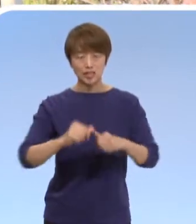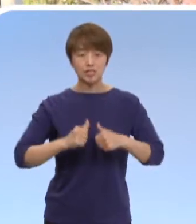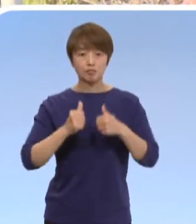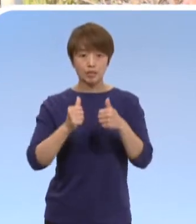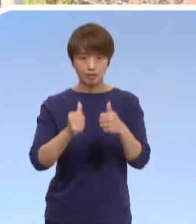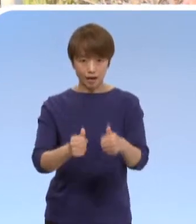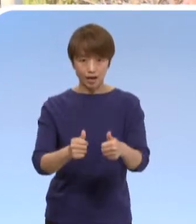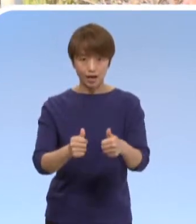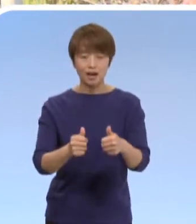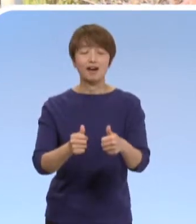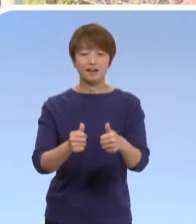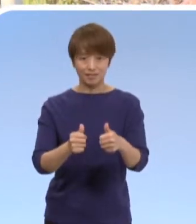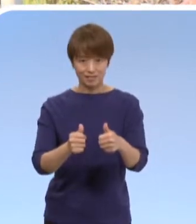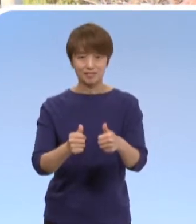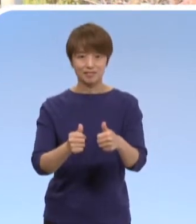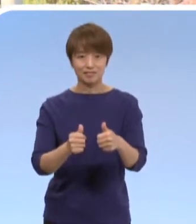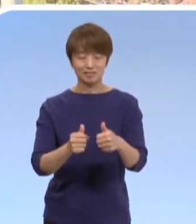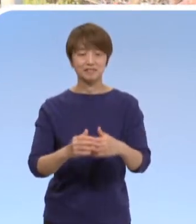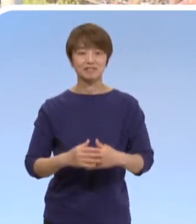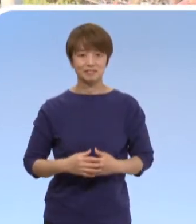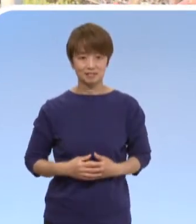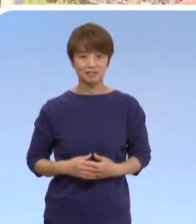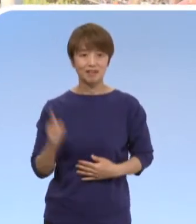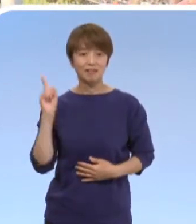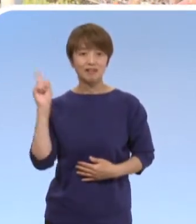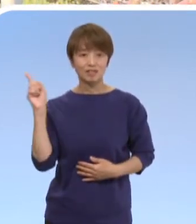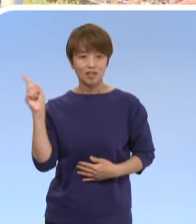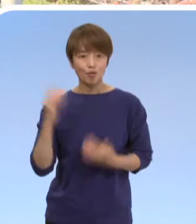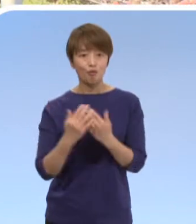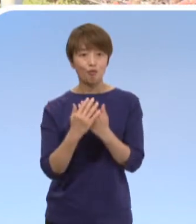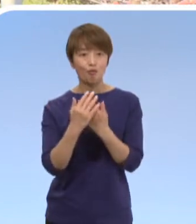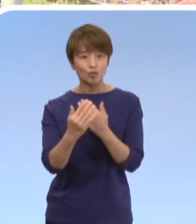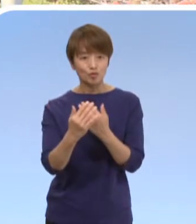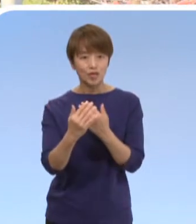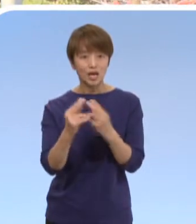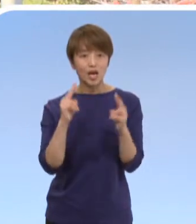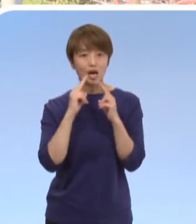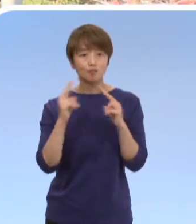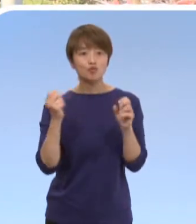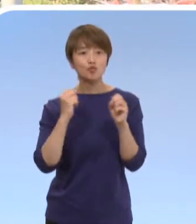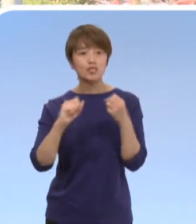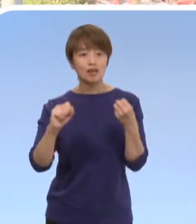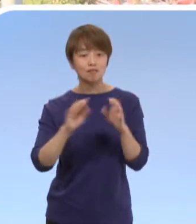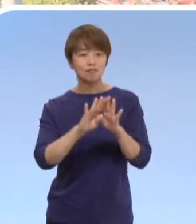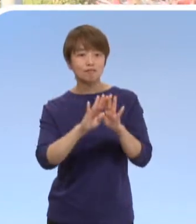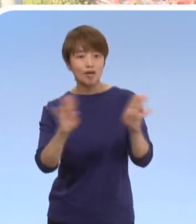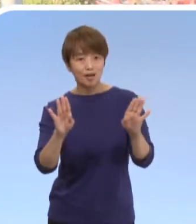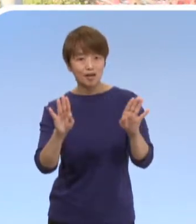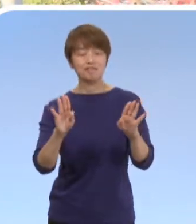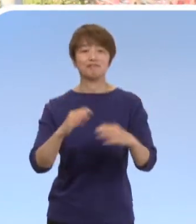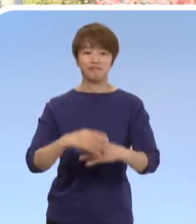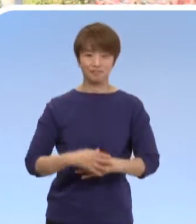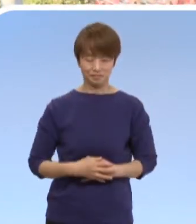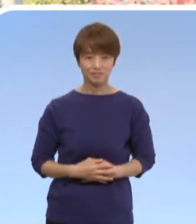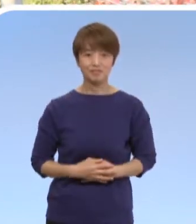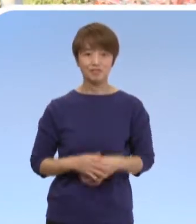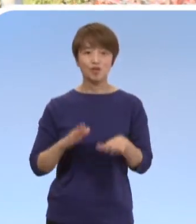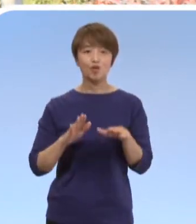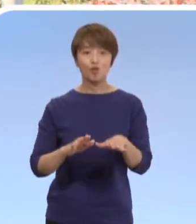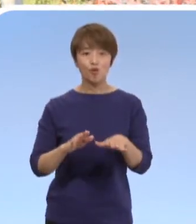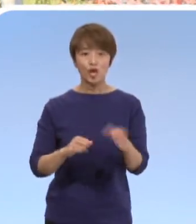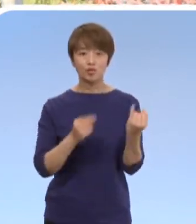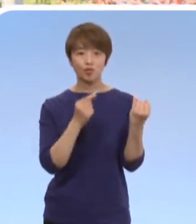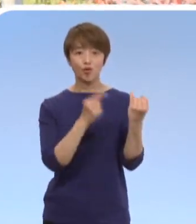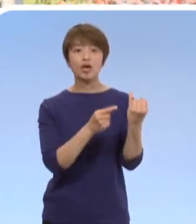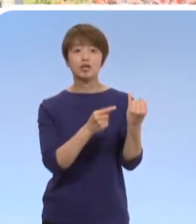ソリオ宝塚にやってきました。これからあちらのホールでミュージカルが開催されるということなんです。